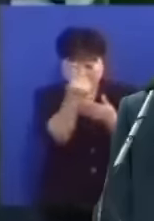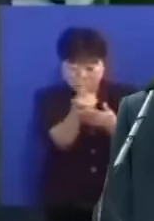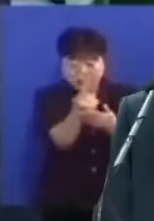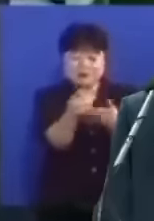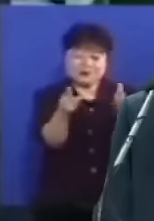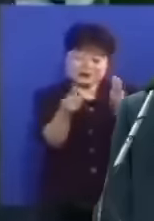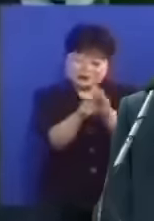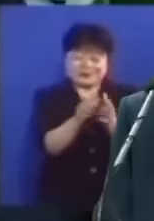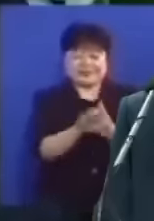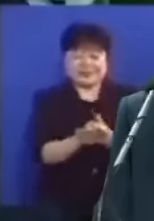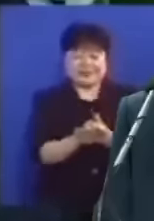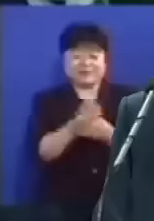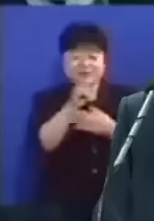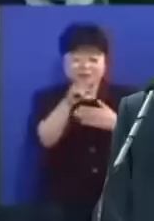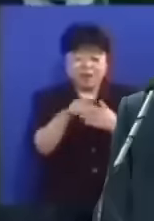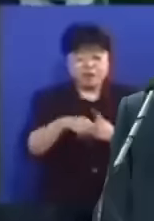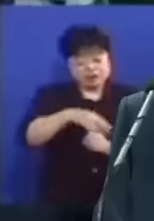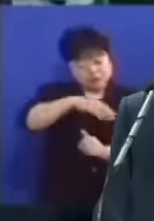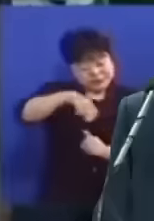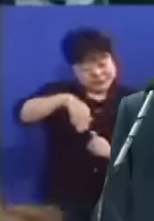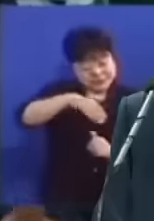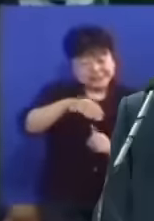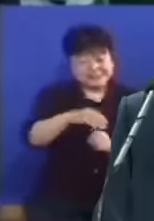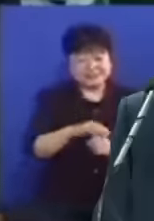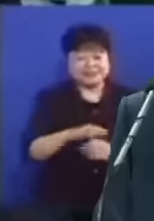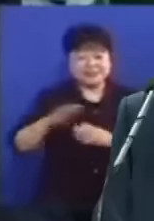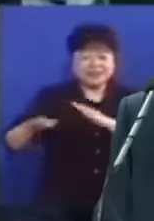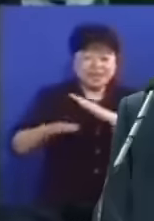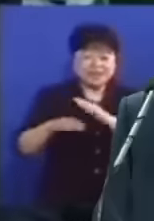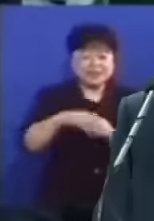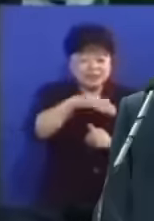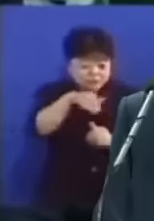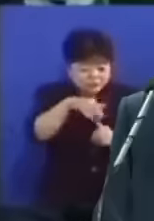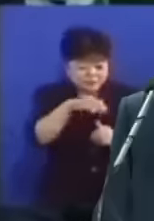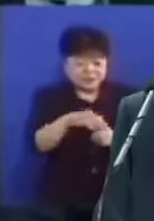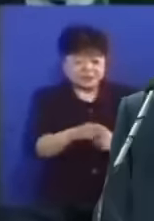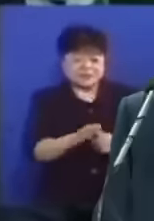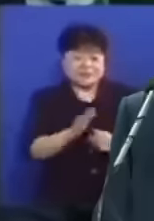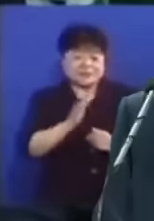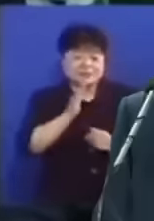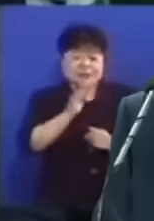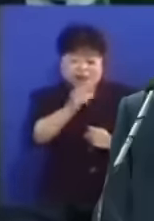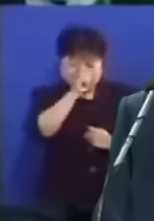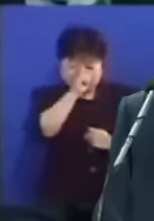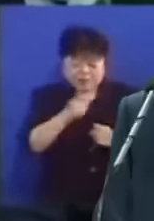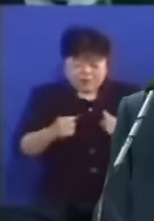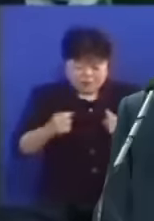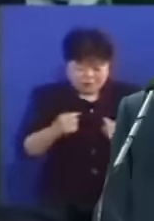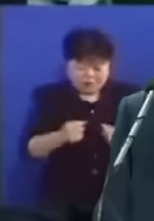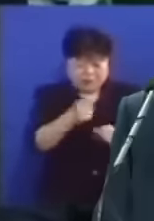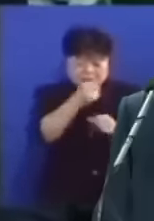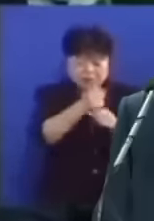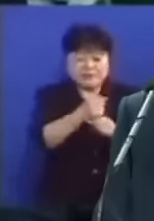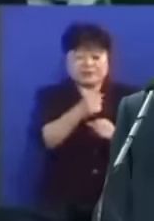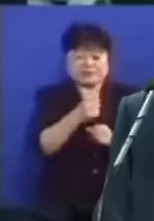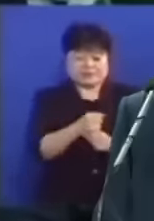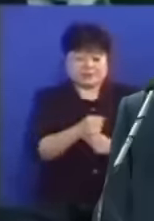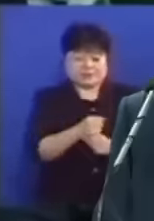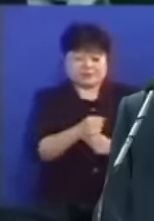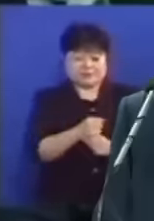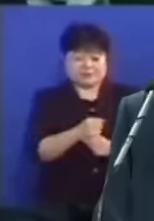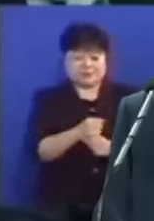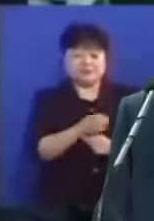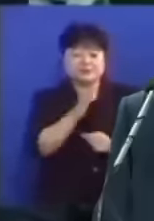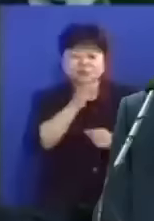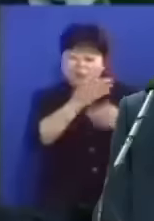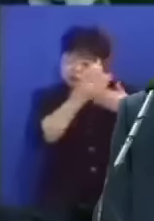것입니다. 우리 마음의 분위기, 우리 환경의 분위기를 긍정적이고 적극적이고 창조적이고 생산적으로